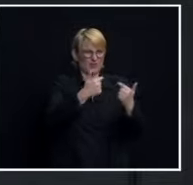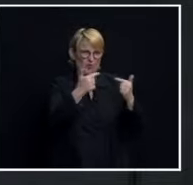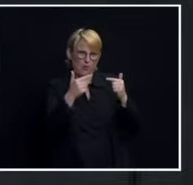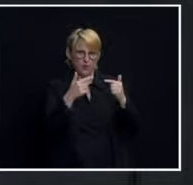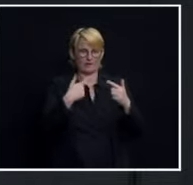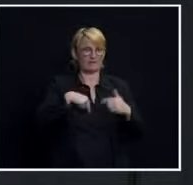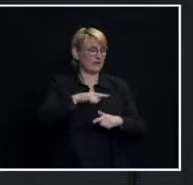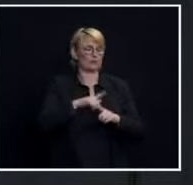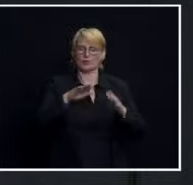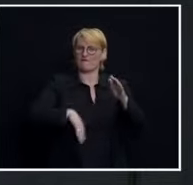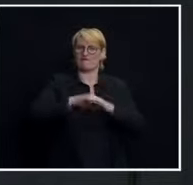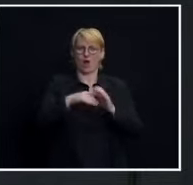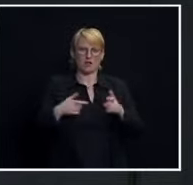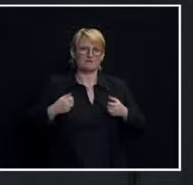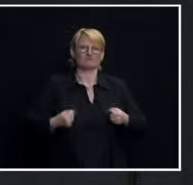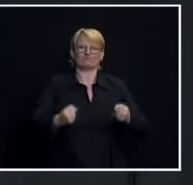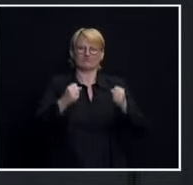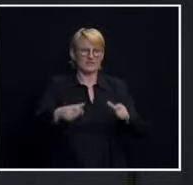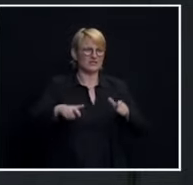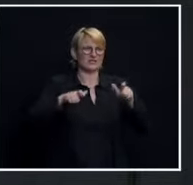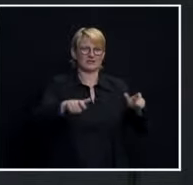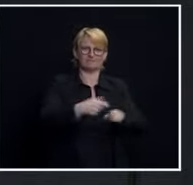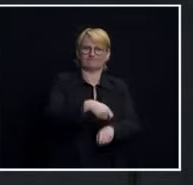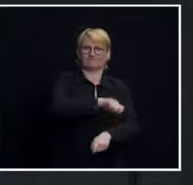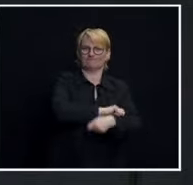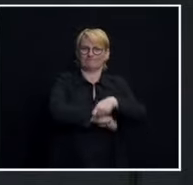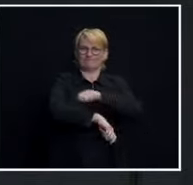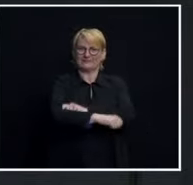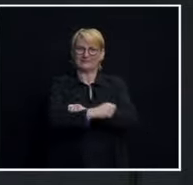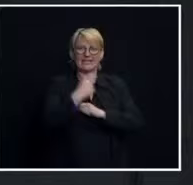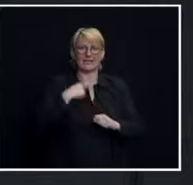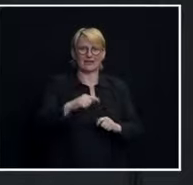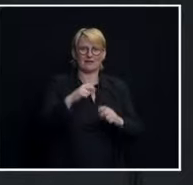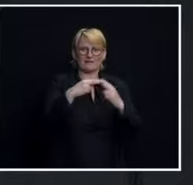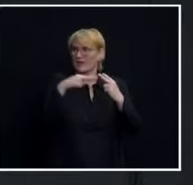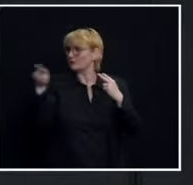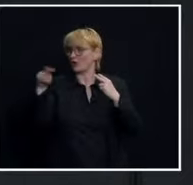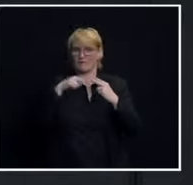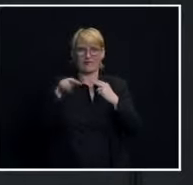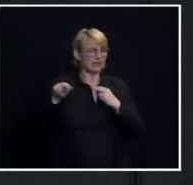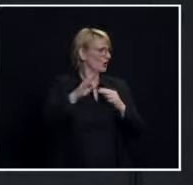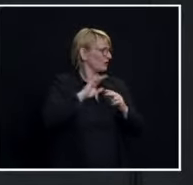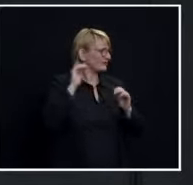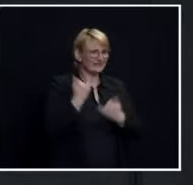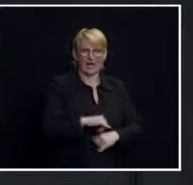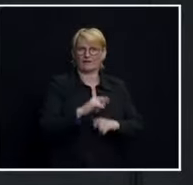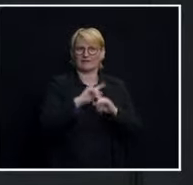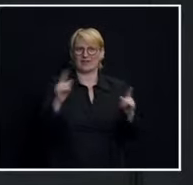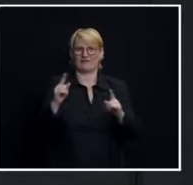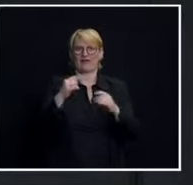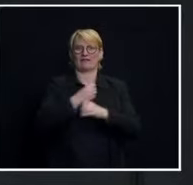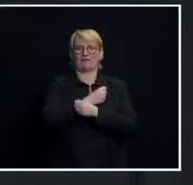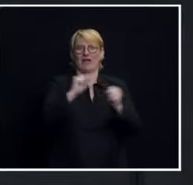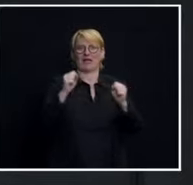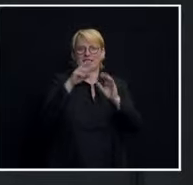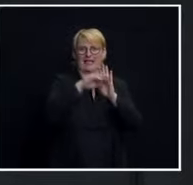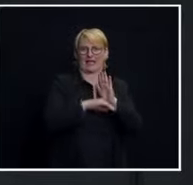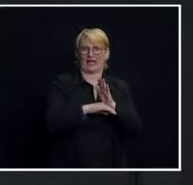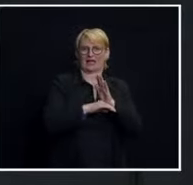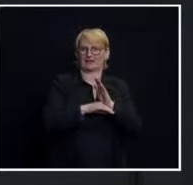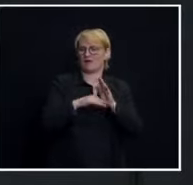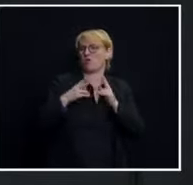zu verteidigen. Und zwar wir alle. Sie mahnen uns nicht wegzuschauen, wenn Freiheitsrechte lächerlich gemacht werden,